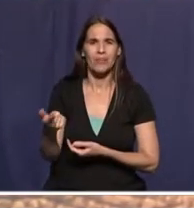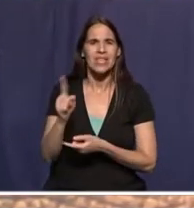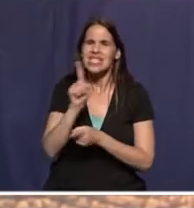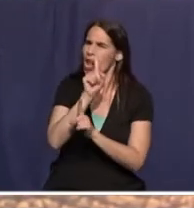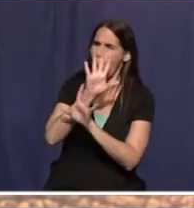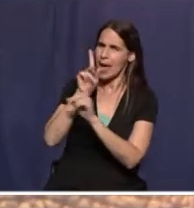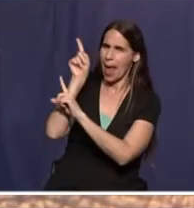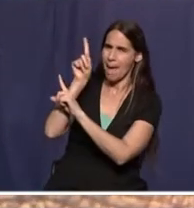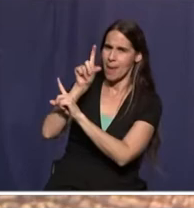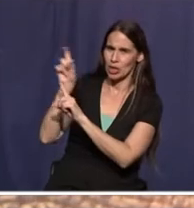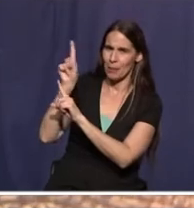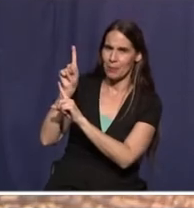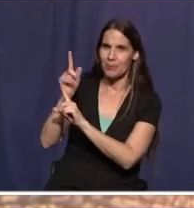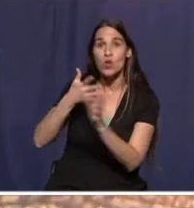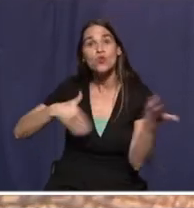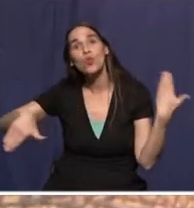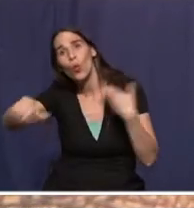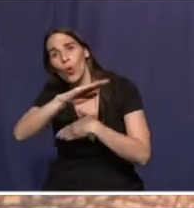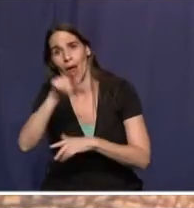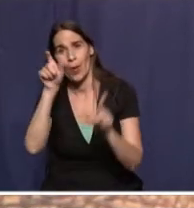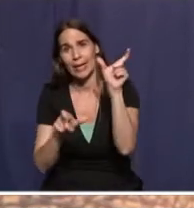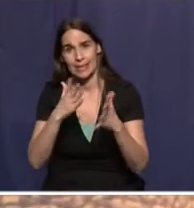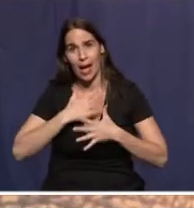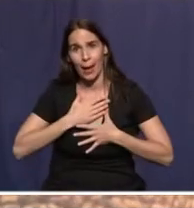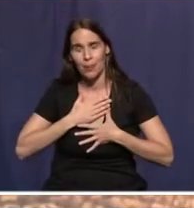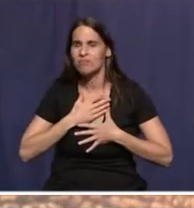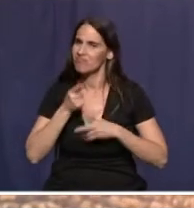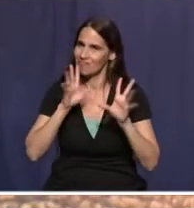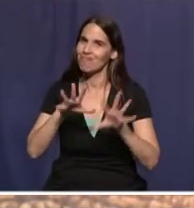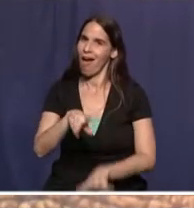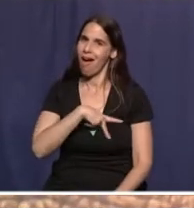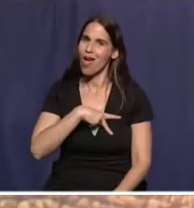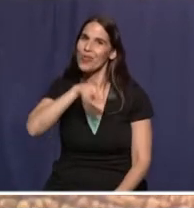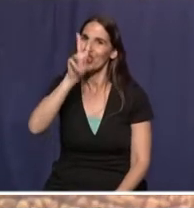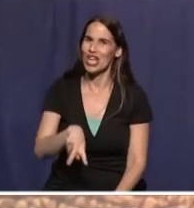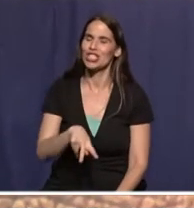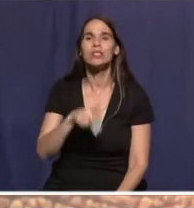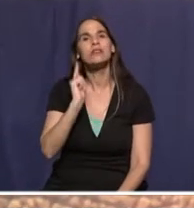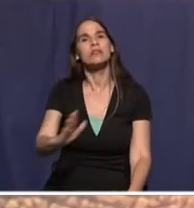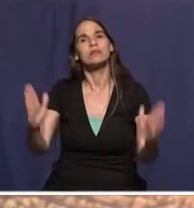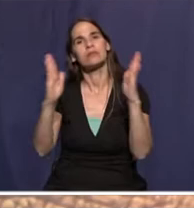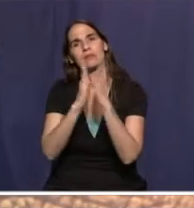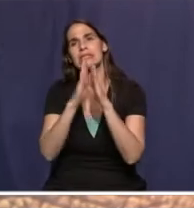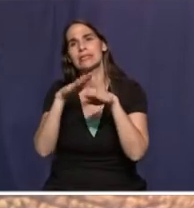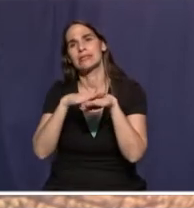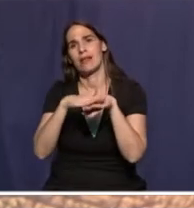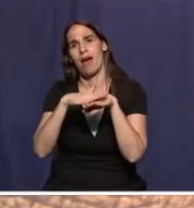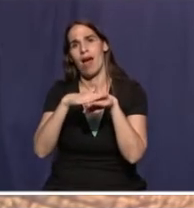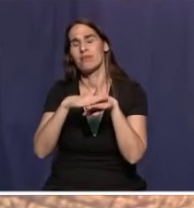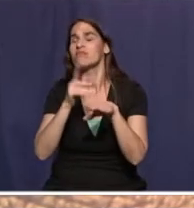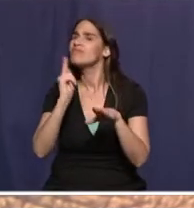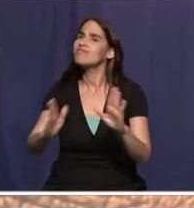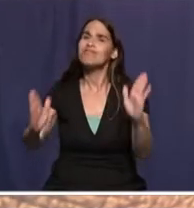אשמים. על כולנו היום, כאזרחים קודם כל, לקחת אחריות ולבקש סליחה.